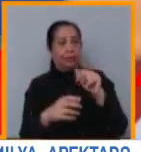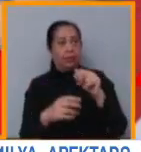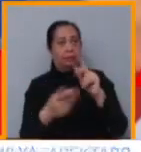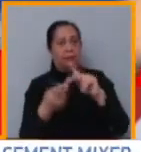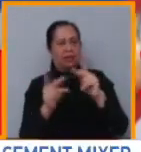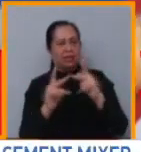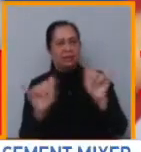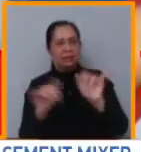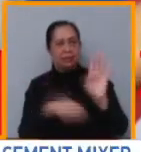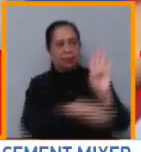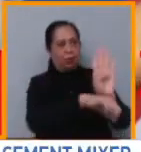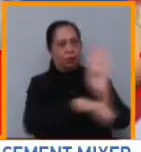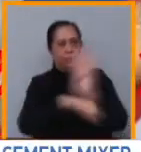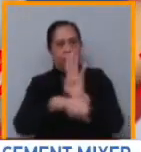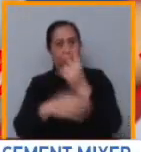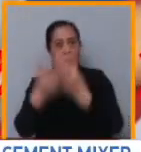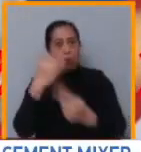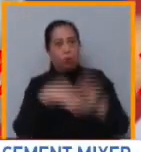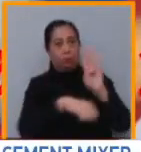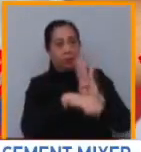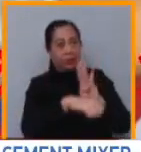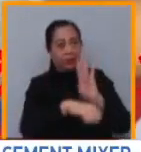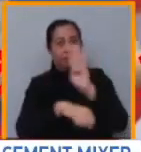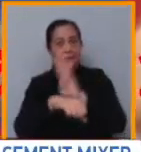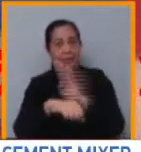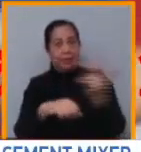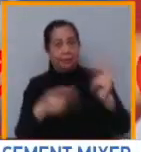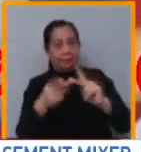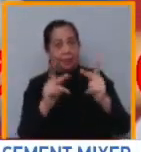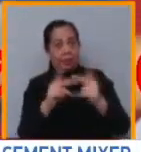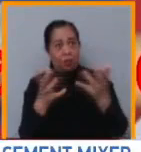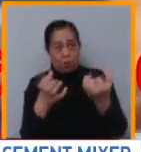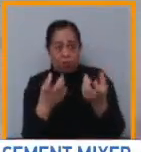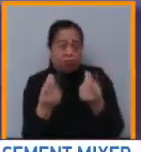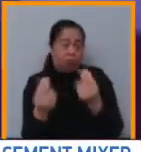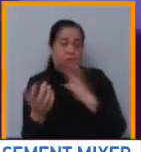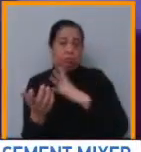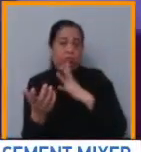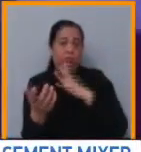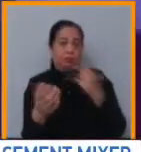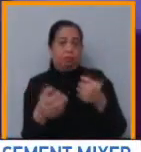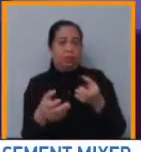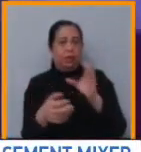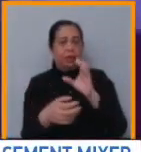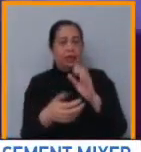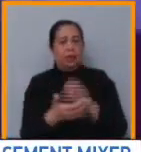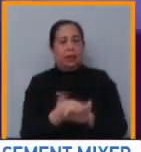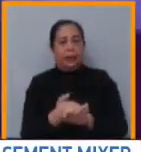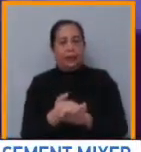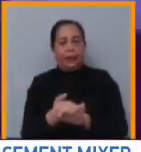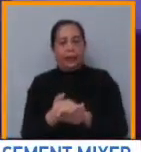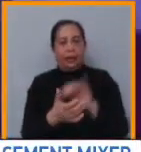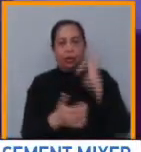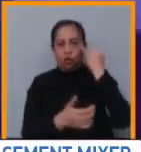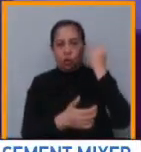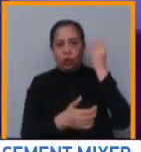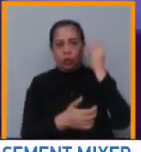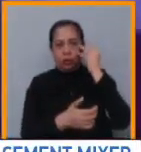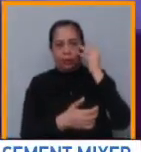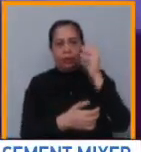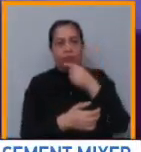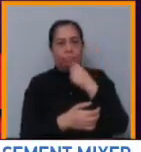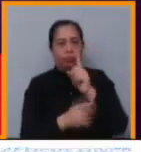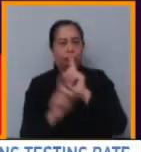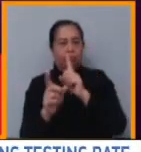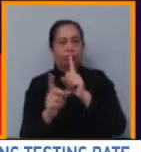pareho silang meron silang partnership, if they want to do that, they can do that. Si Joey Montemayor dumalo sa COMELEC e-rally at